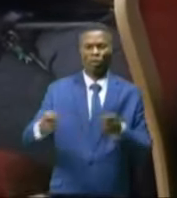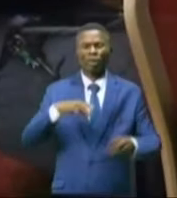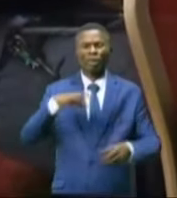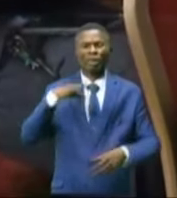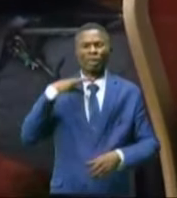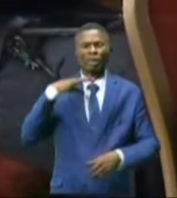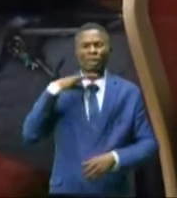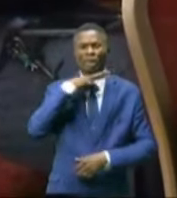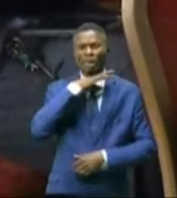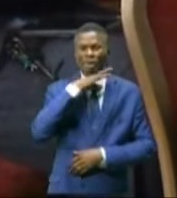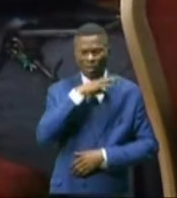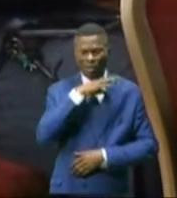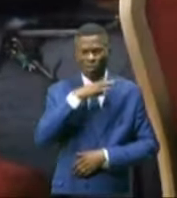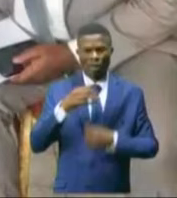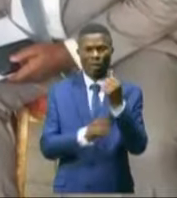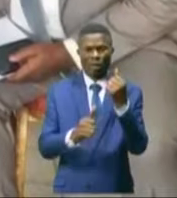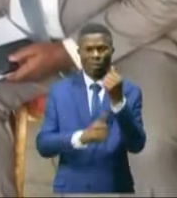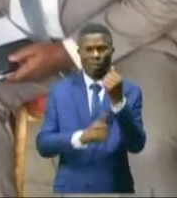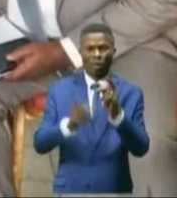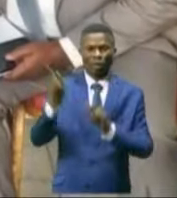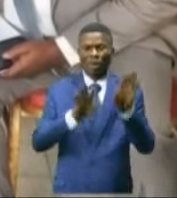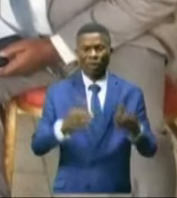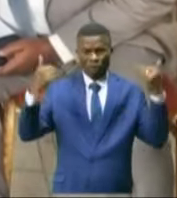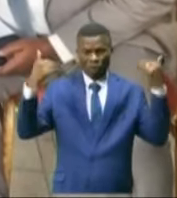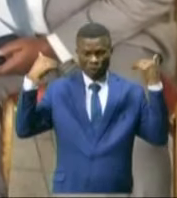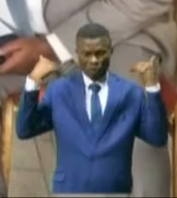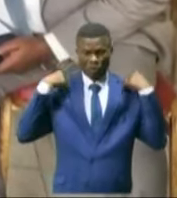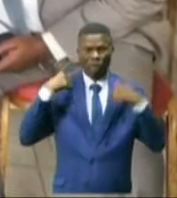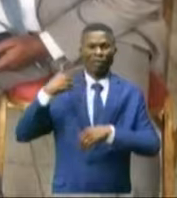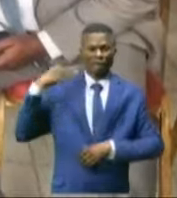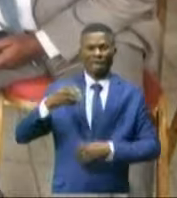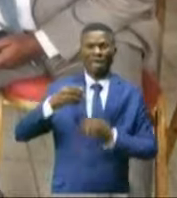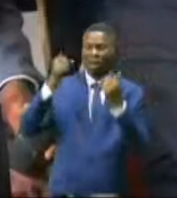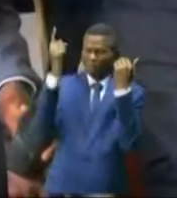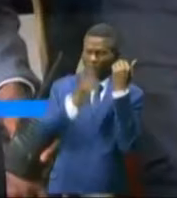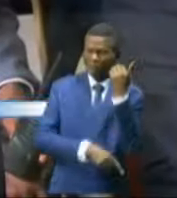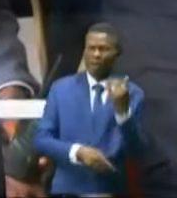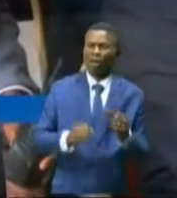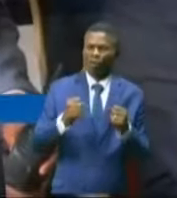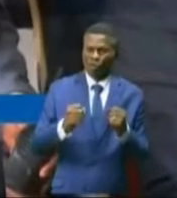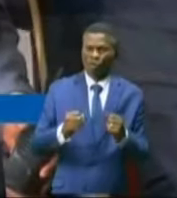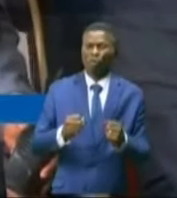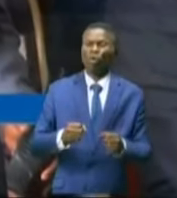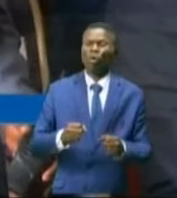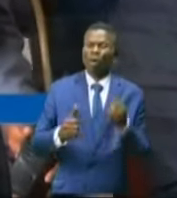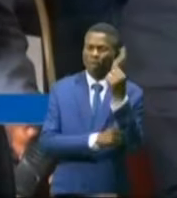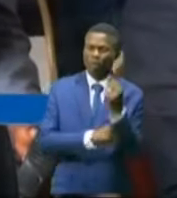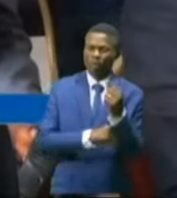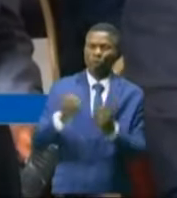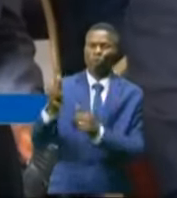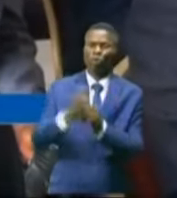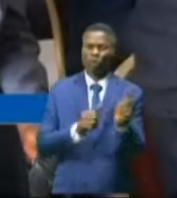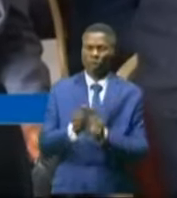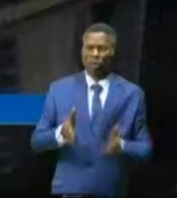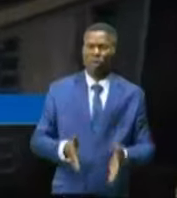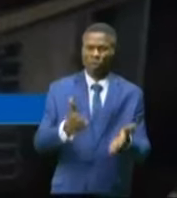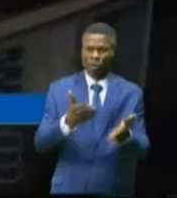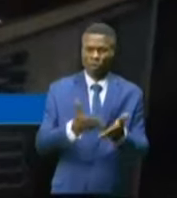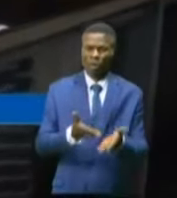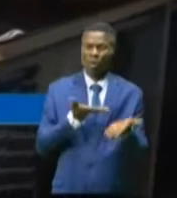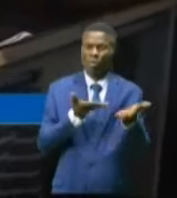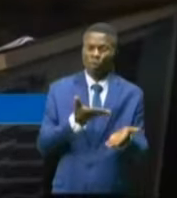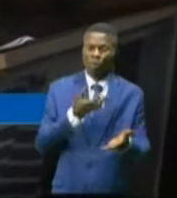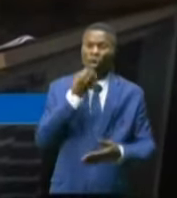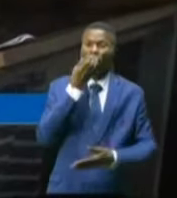la population s'attend à l'autorité judiciaire des sanctions très sévères à l'égard des anti-patriotes pour servir